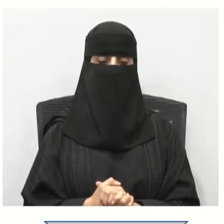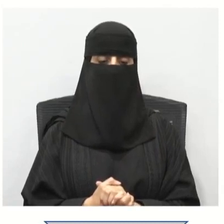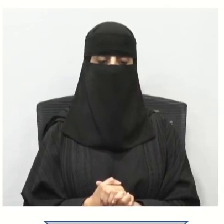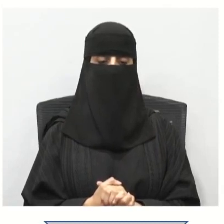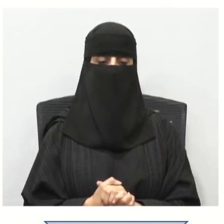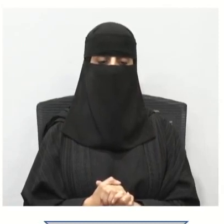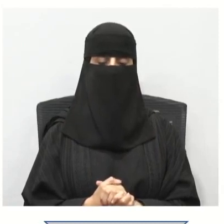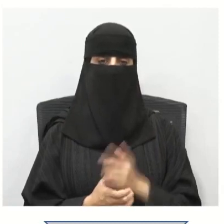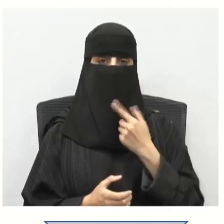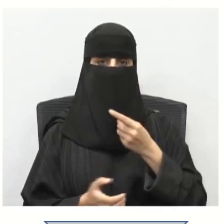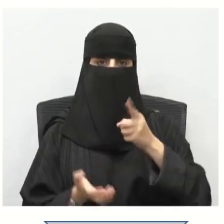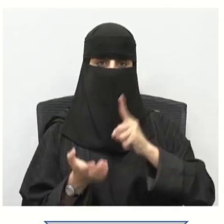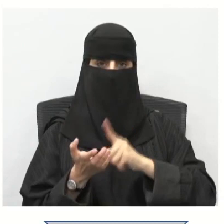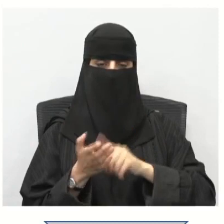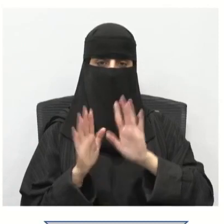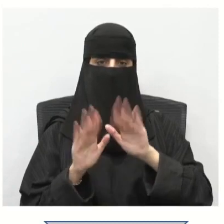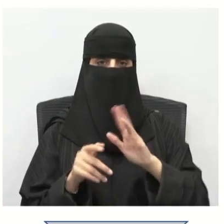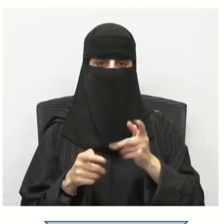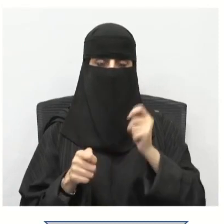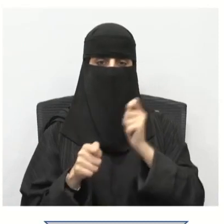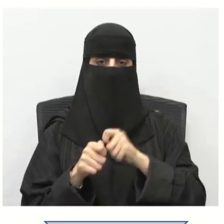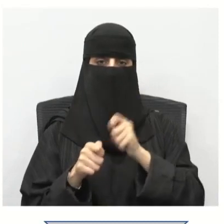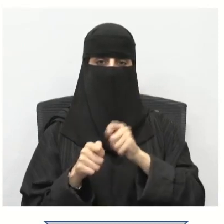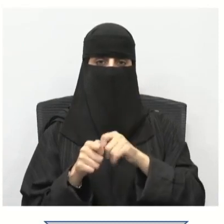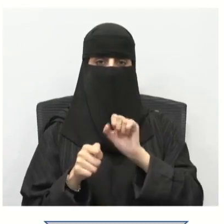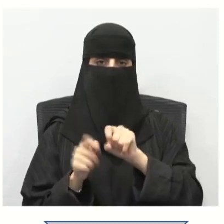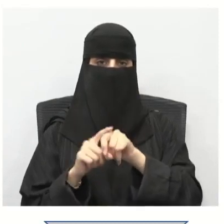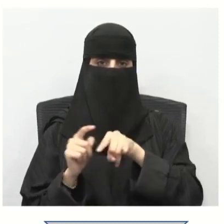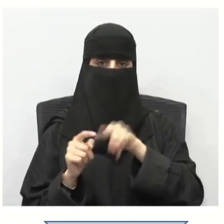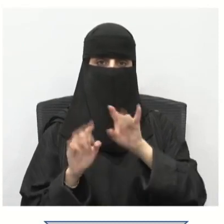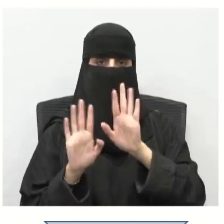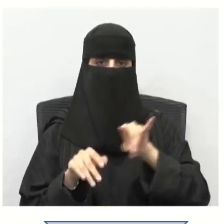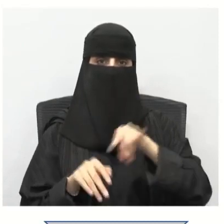قدرته على صناعه طائره تطير